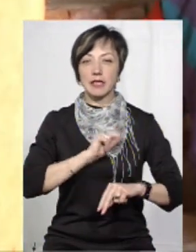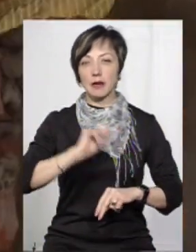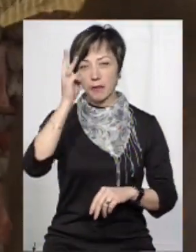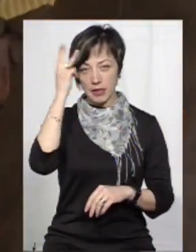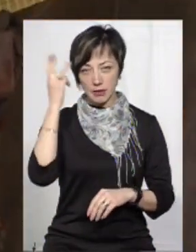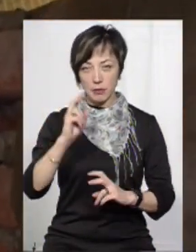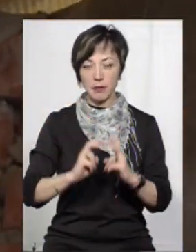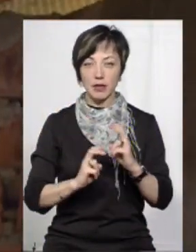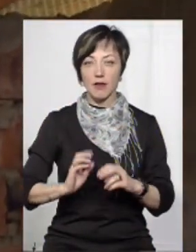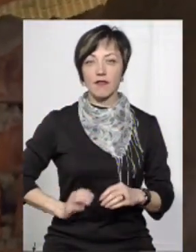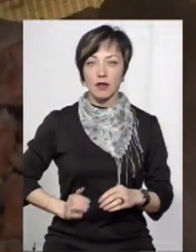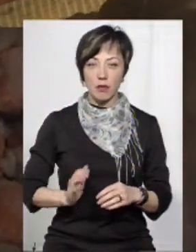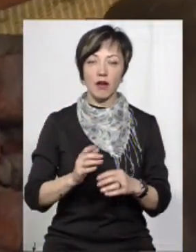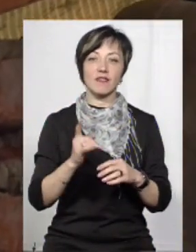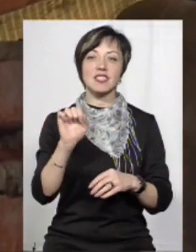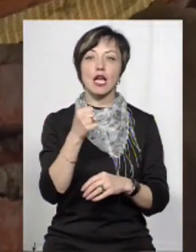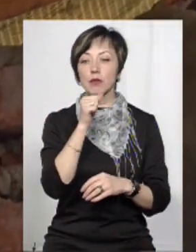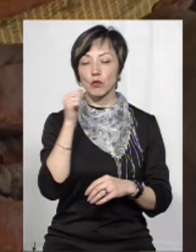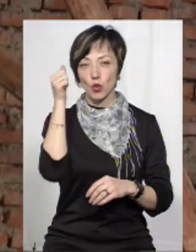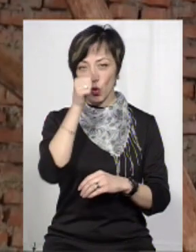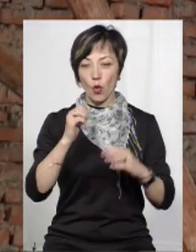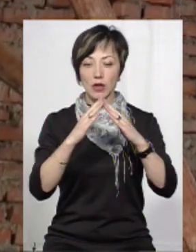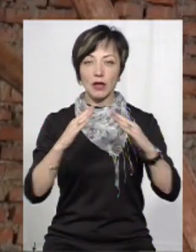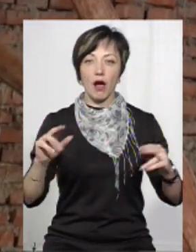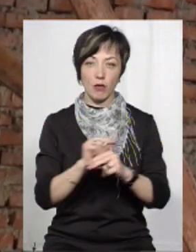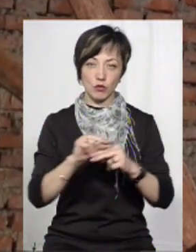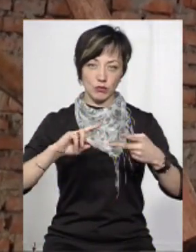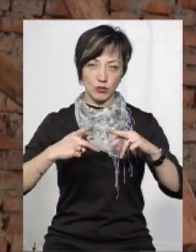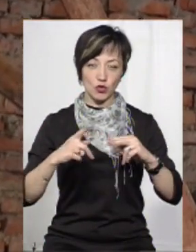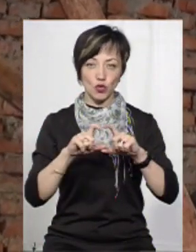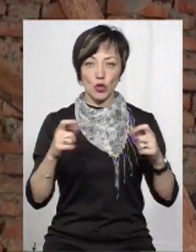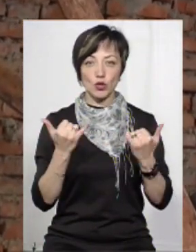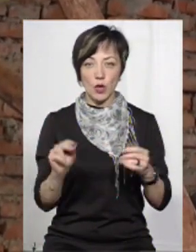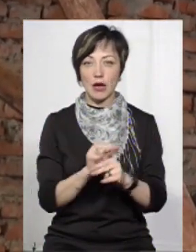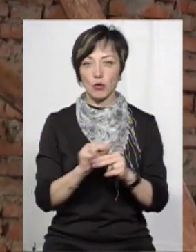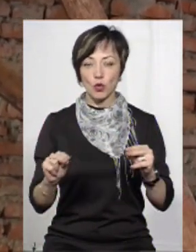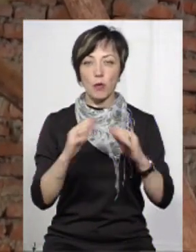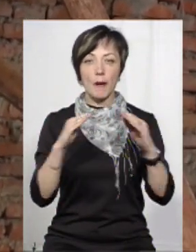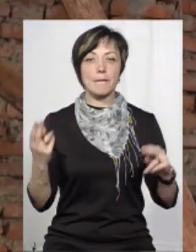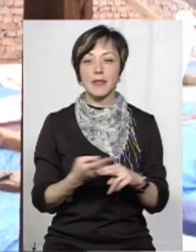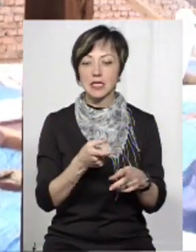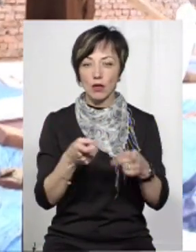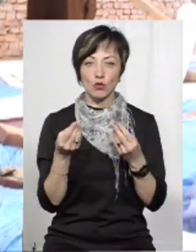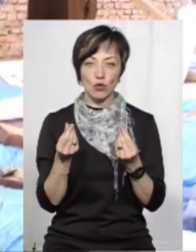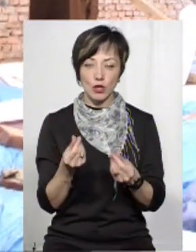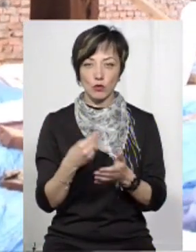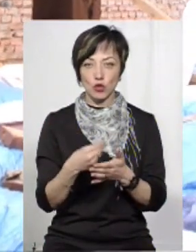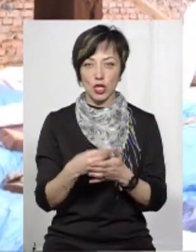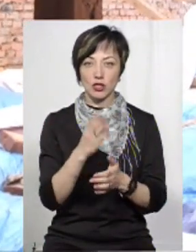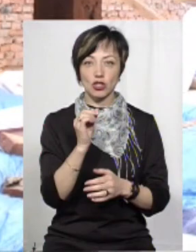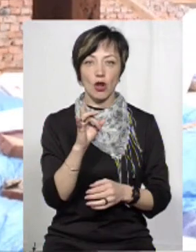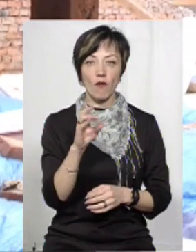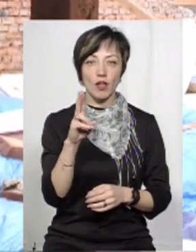хмельницького підприємства-підрядника, яке в серпні минулого року перекривало дах школи. Сьогодні вони ремонтують покрівлю без залучення грошей з бюджету